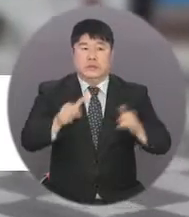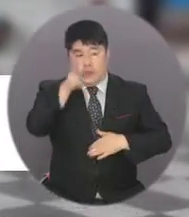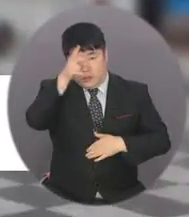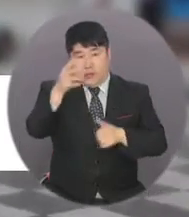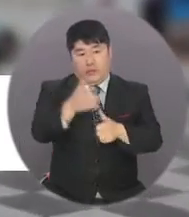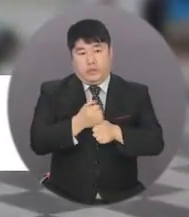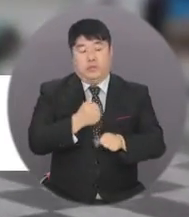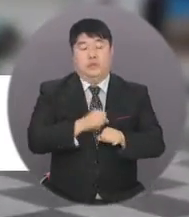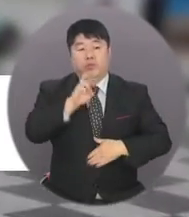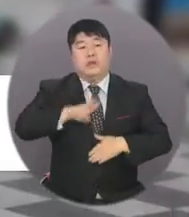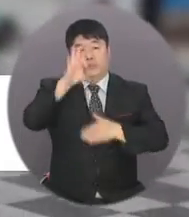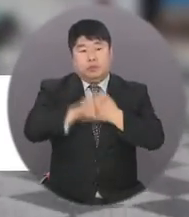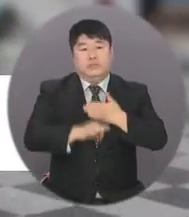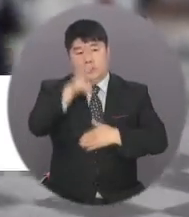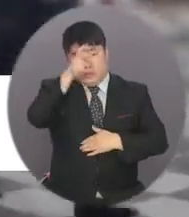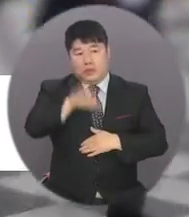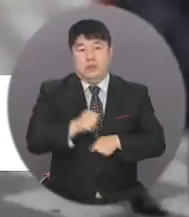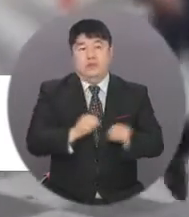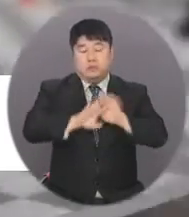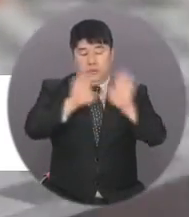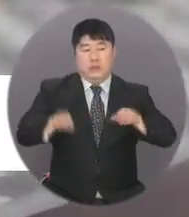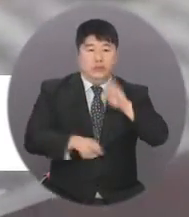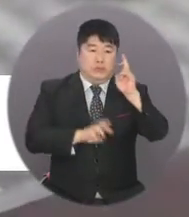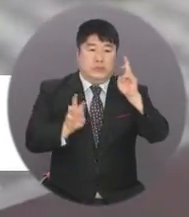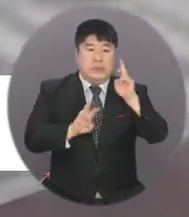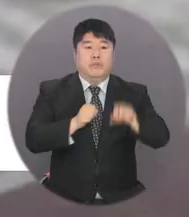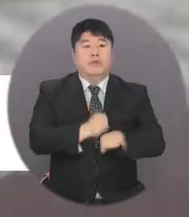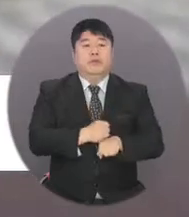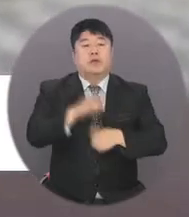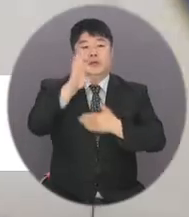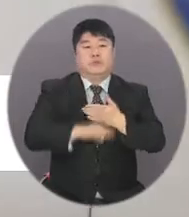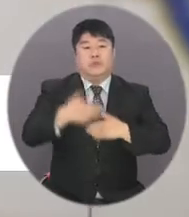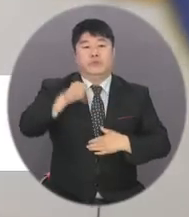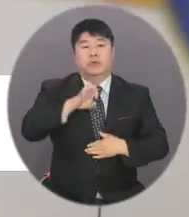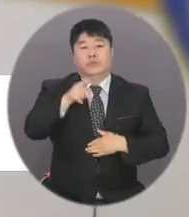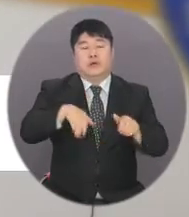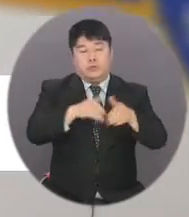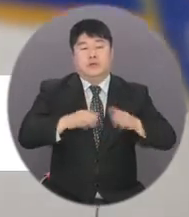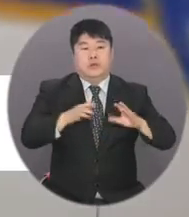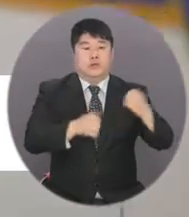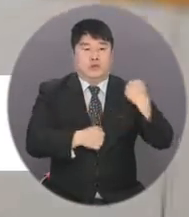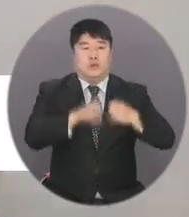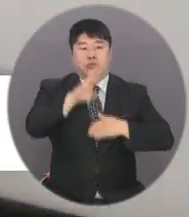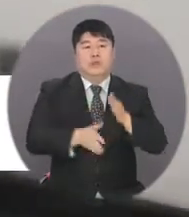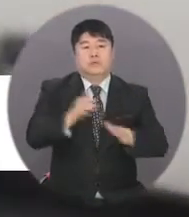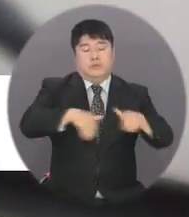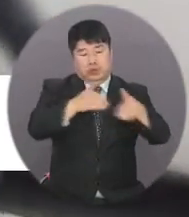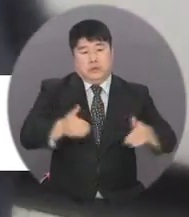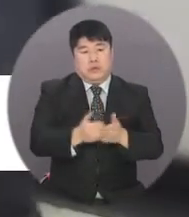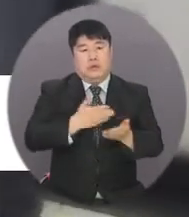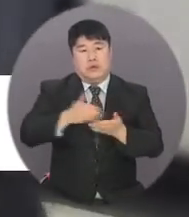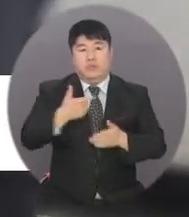체포됐습니다. 광주 서부경찰서는 오늘 낮 12시 30분쯤 서구 치평동 국민의힘 광주시당에서